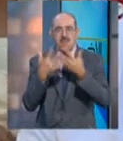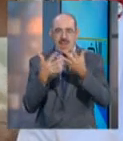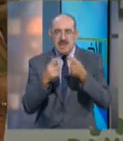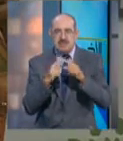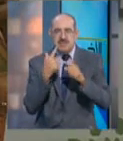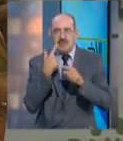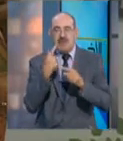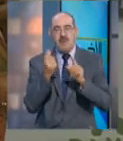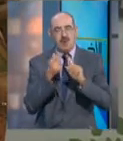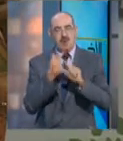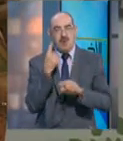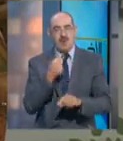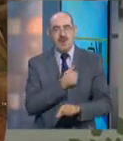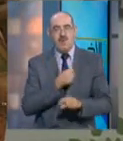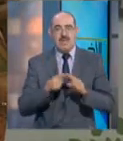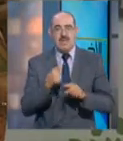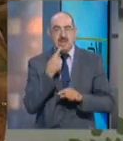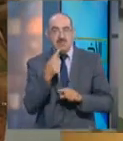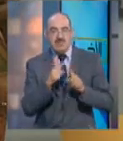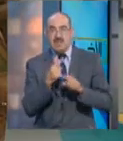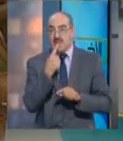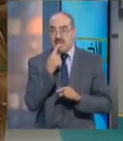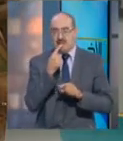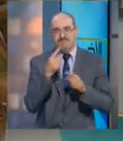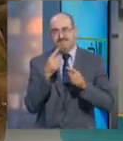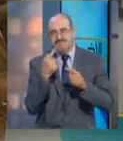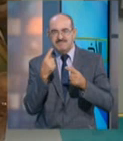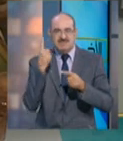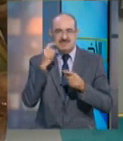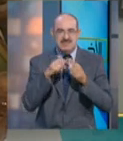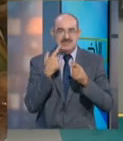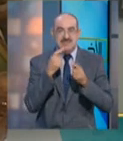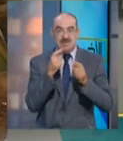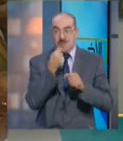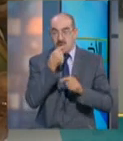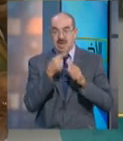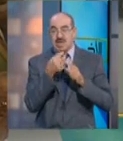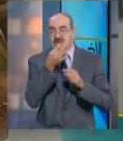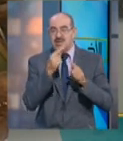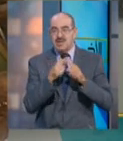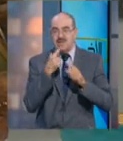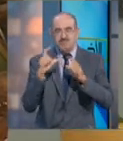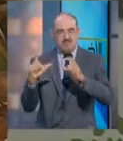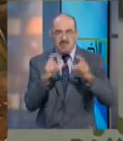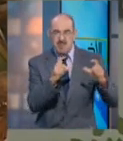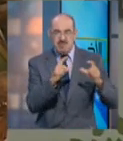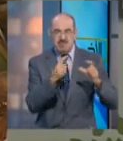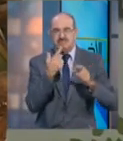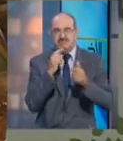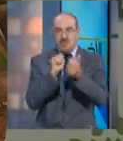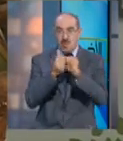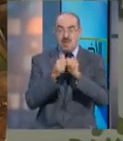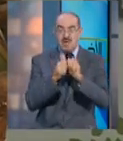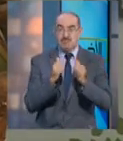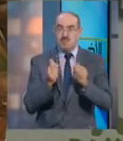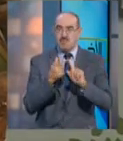صحية صراحة ما قدرناش يعني نميزوا بين طبق وطبق، هذا لبساطة التراث